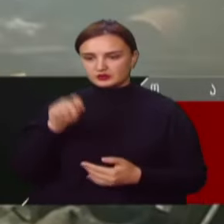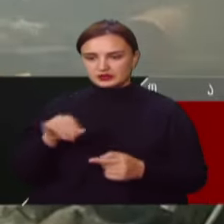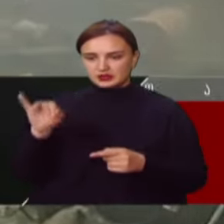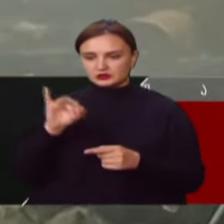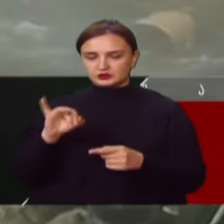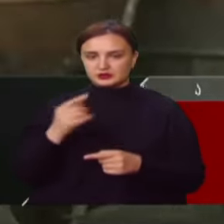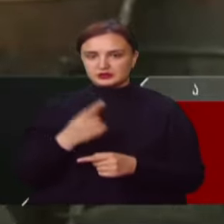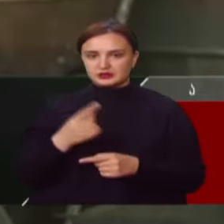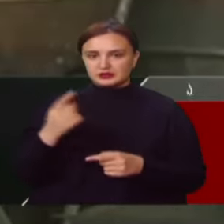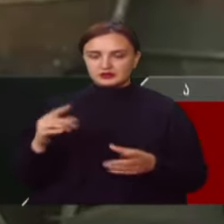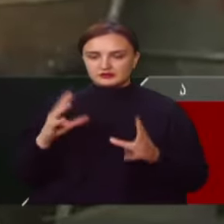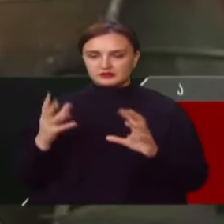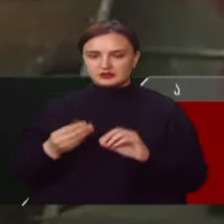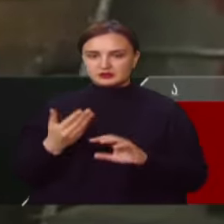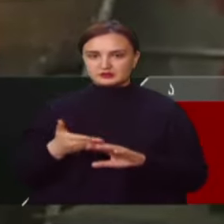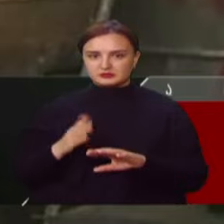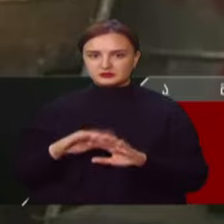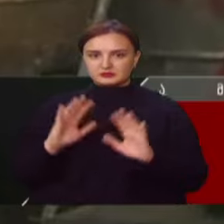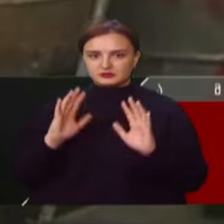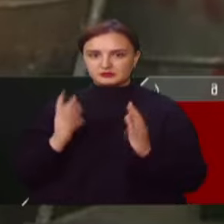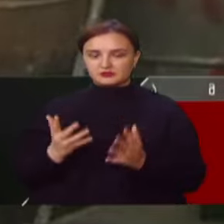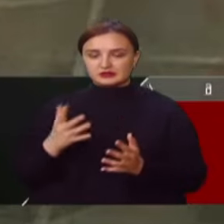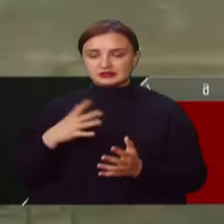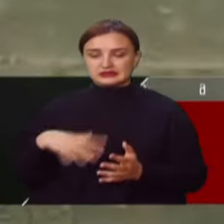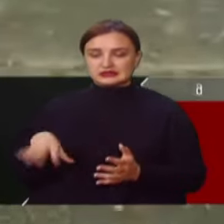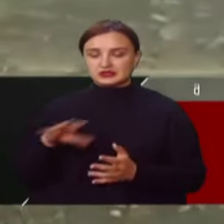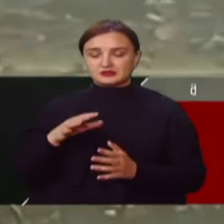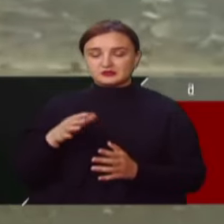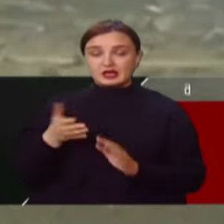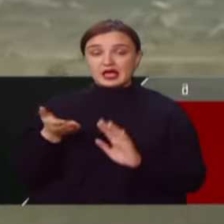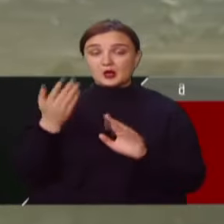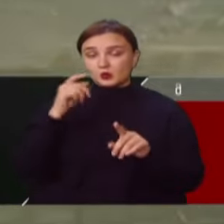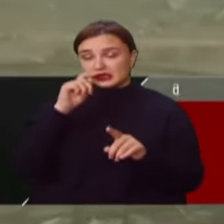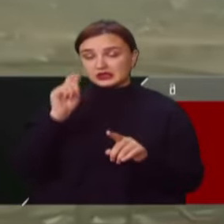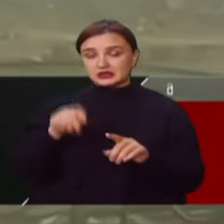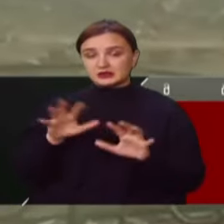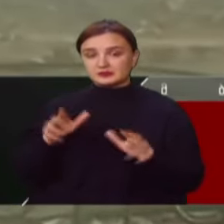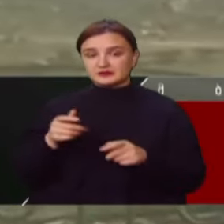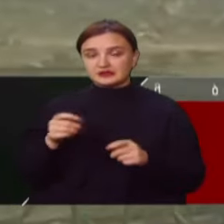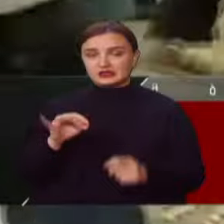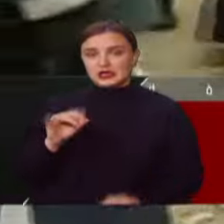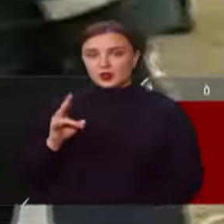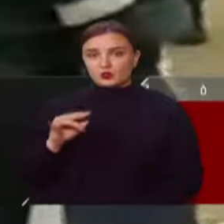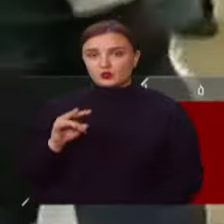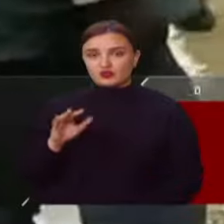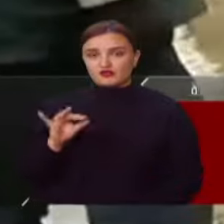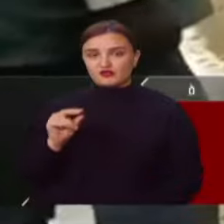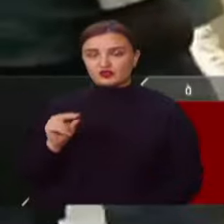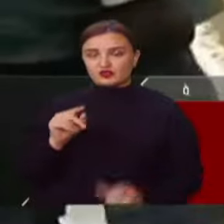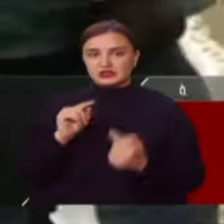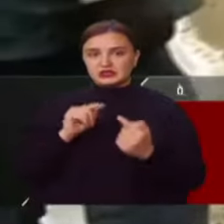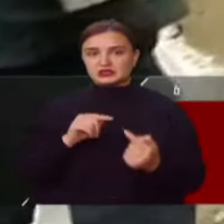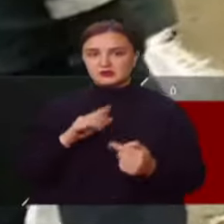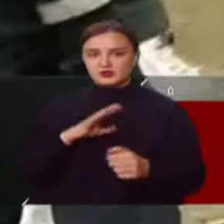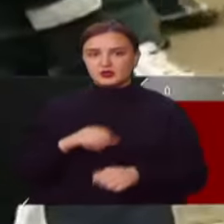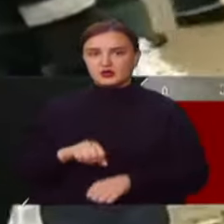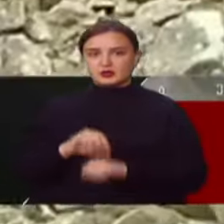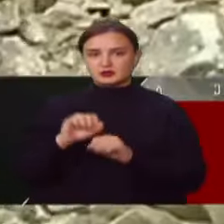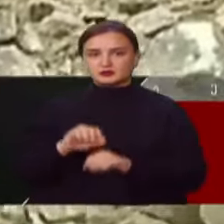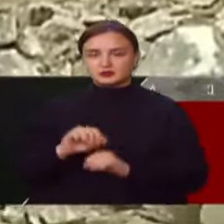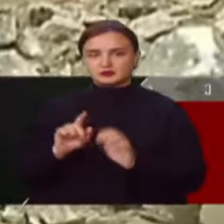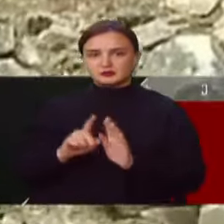ისტორიაში ერთ-ერთ ყველაზე მძიმე მოვლენას, რომელიც ქვეყნის მაშინდელი პრეზიდენტის ვიქტორ იანუკოვიჩის წინააღმდეგ გამართული აქციებით